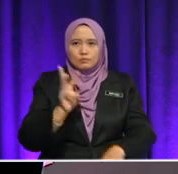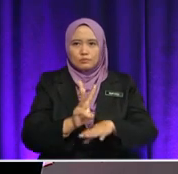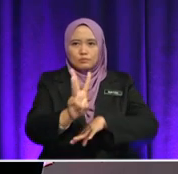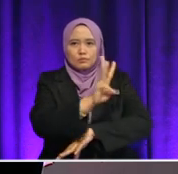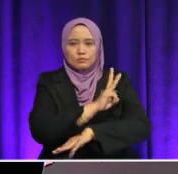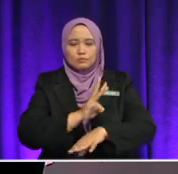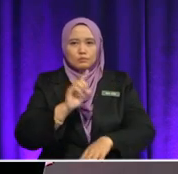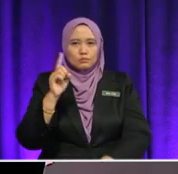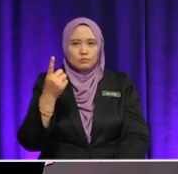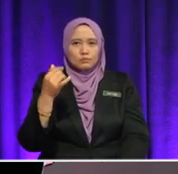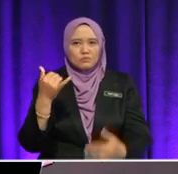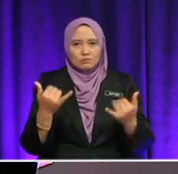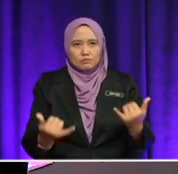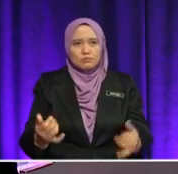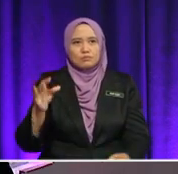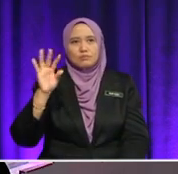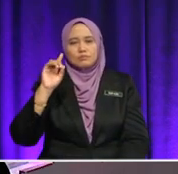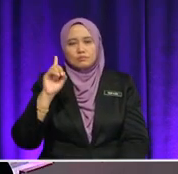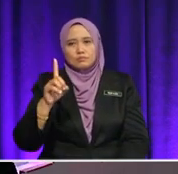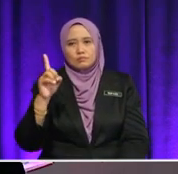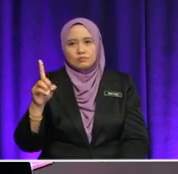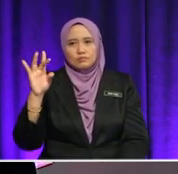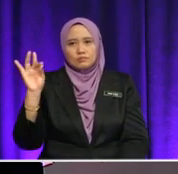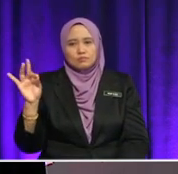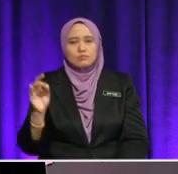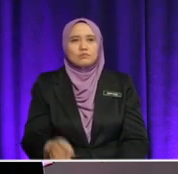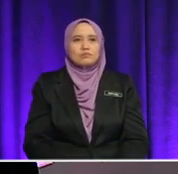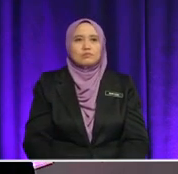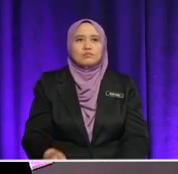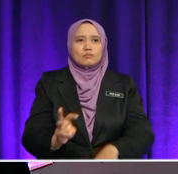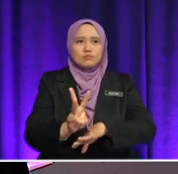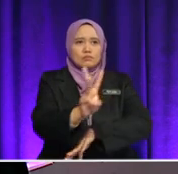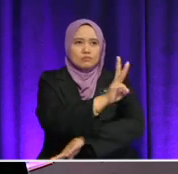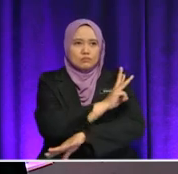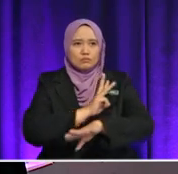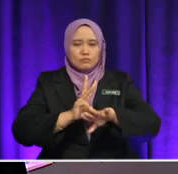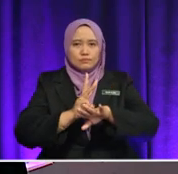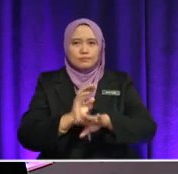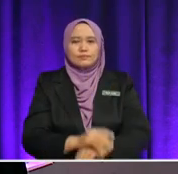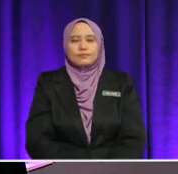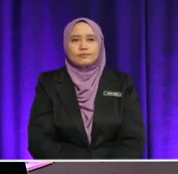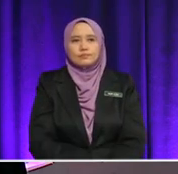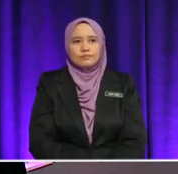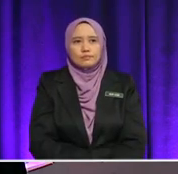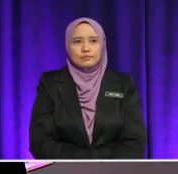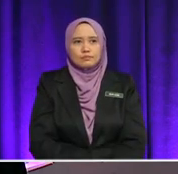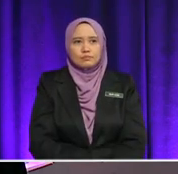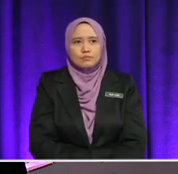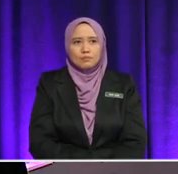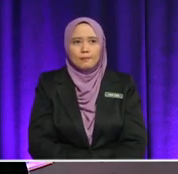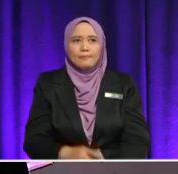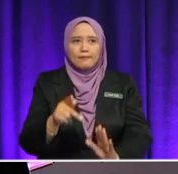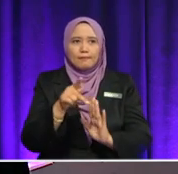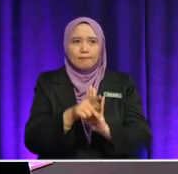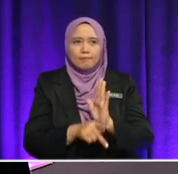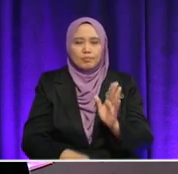seterusnya siapa penguasa benar air penguasa orang yang paling penting dalam